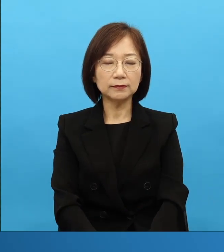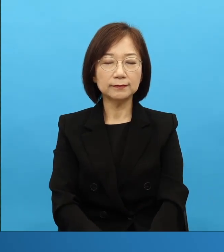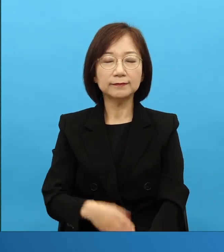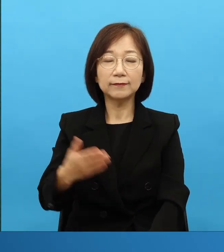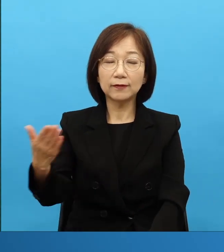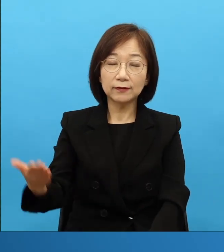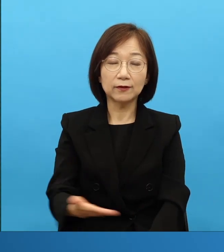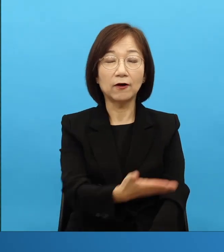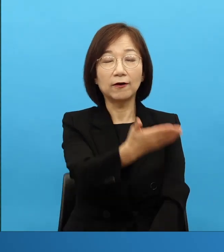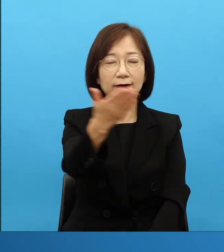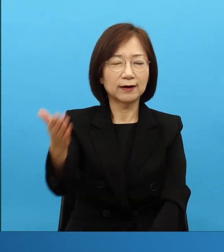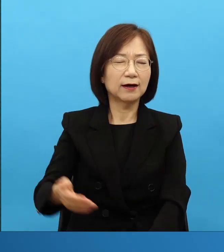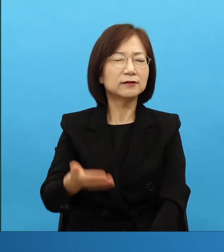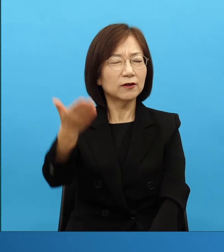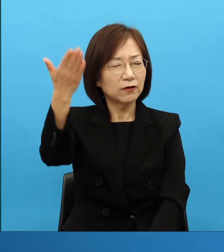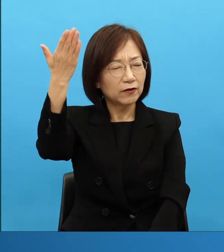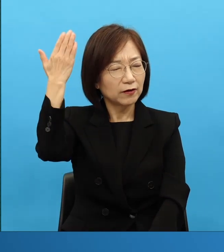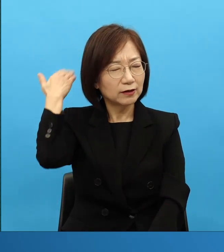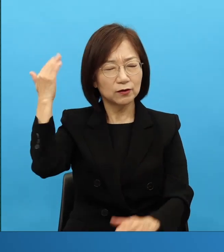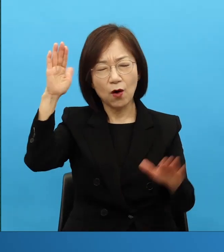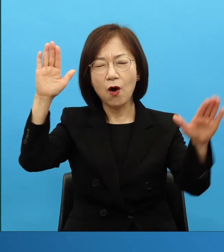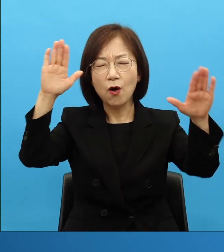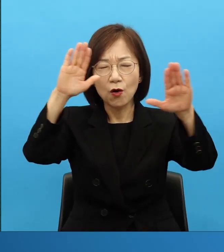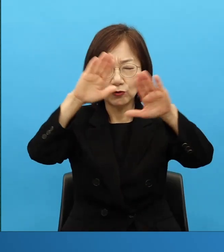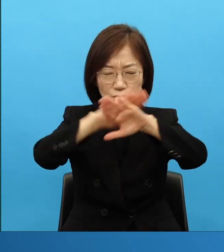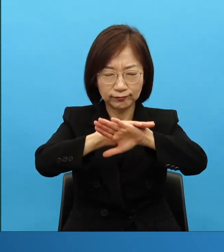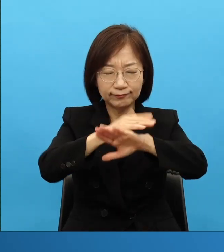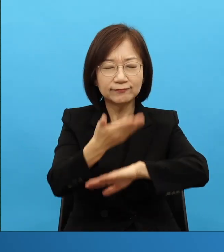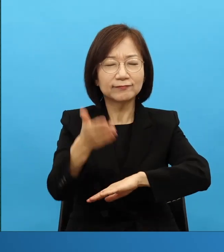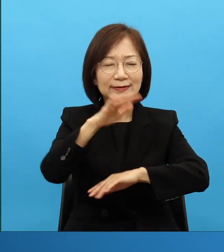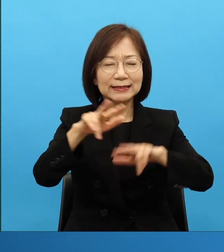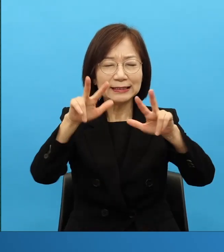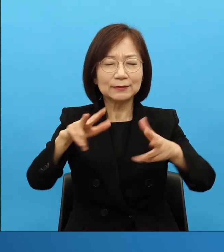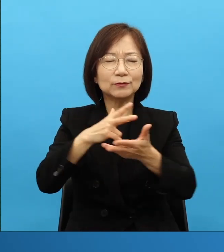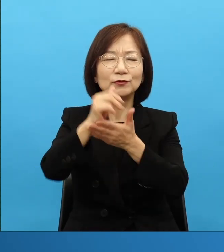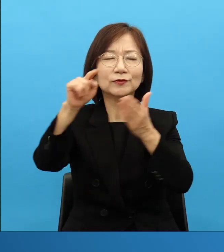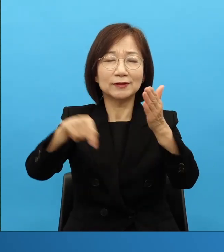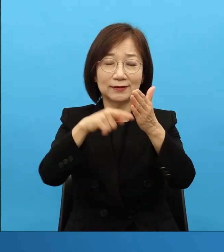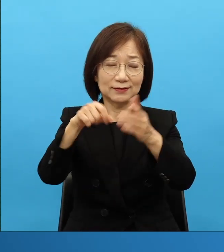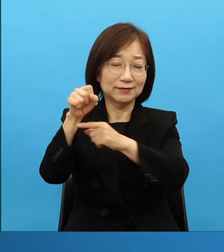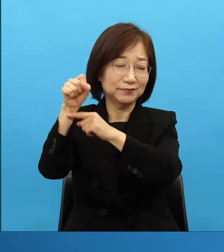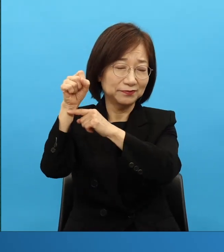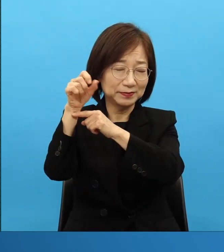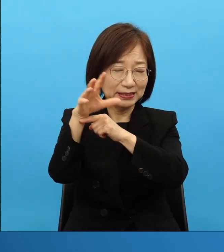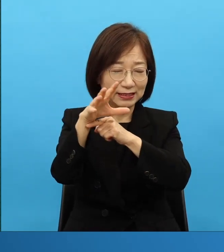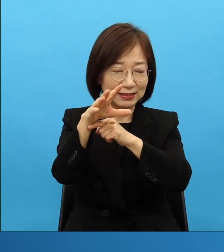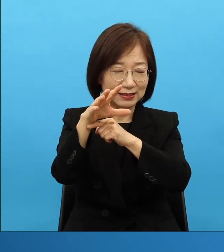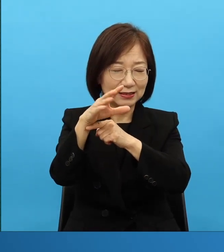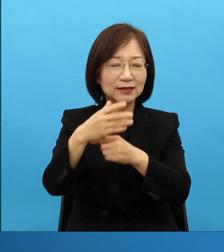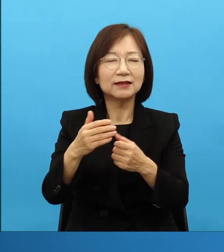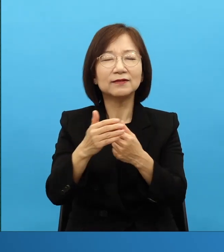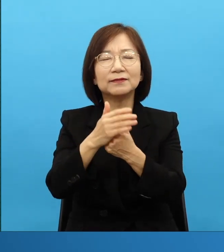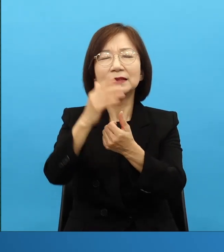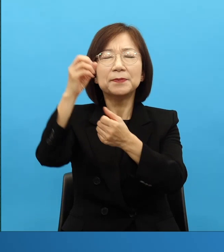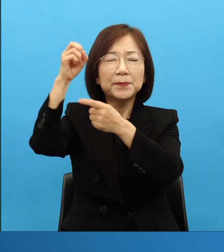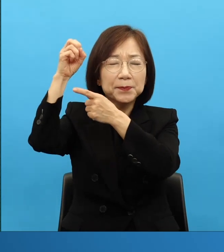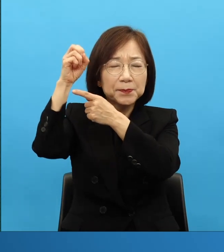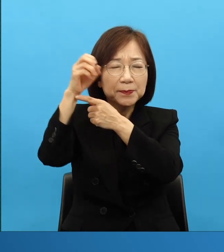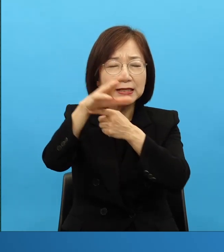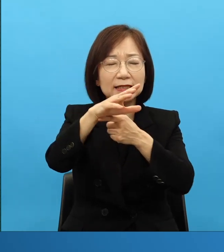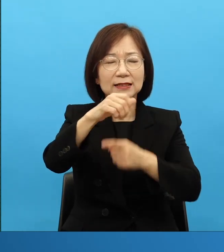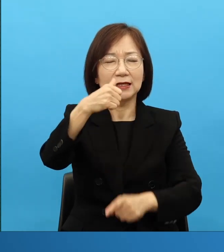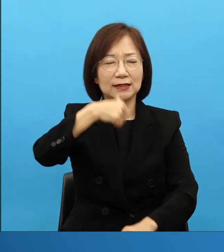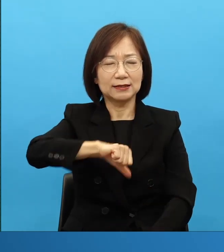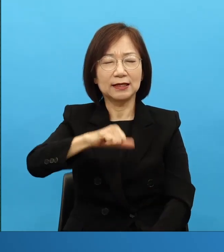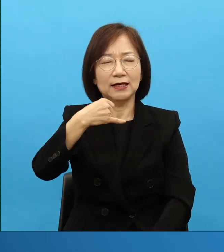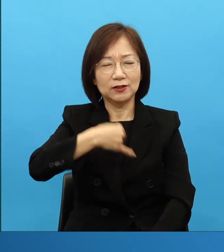너희가 전에는 어둠이더니 이제는 주 안에서 빛이라. 빛의 자녀들처럼 행하라. For you were once darkness, but